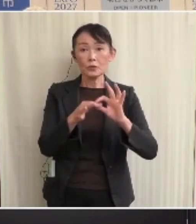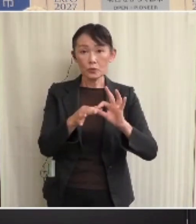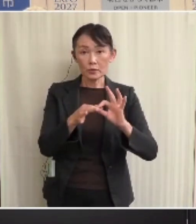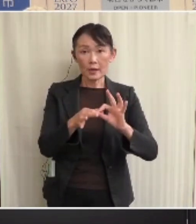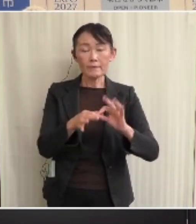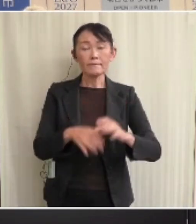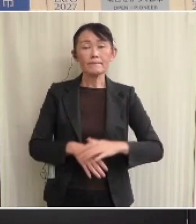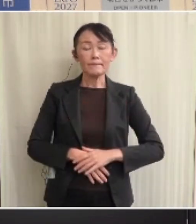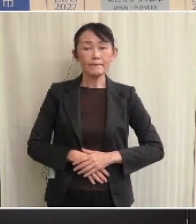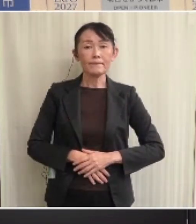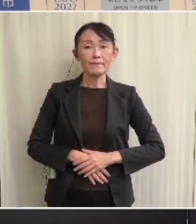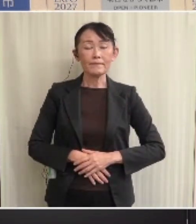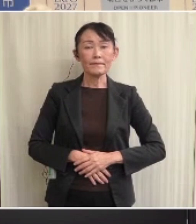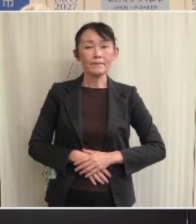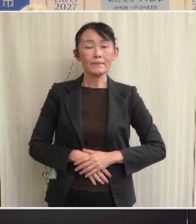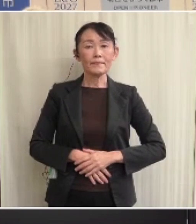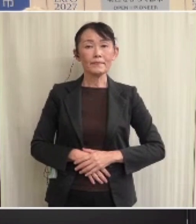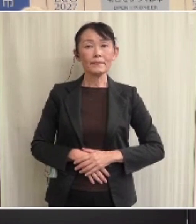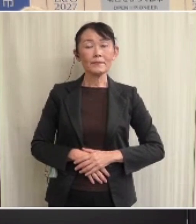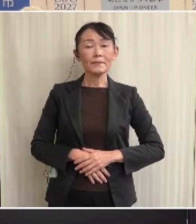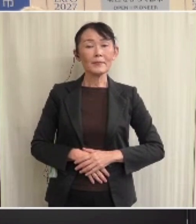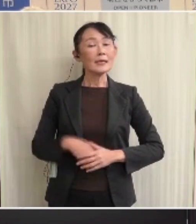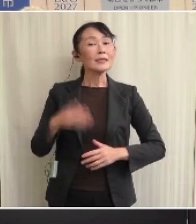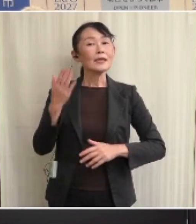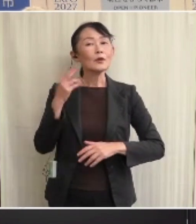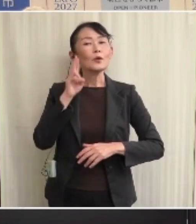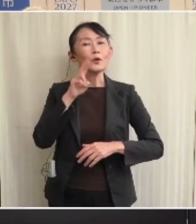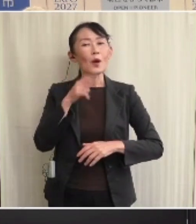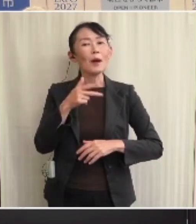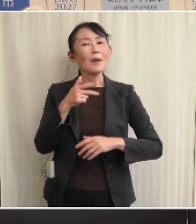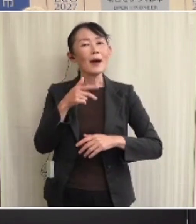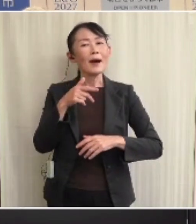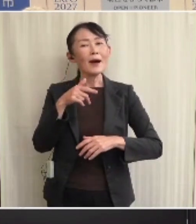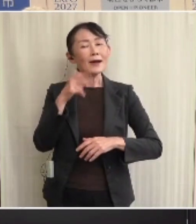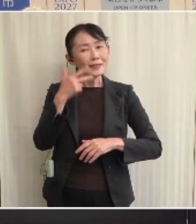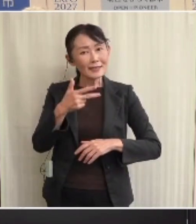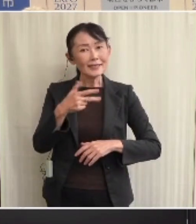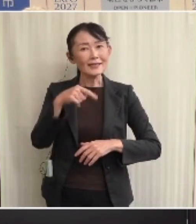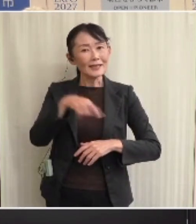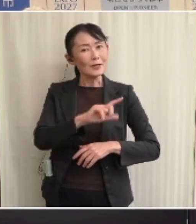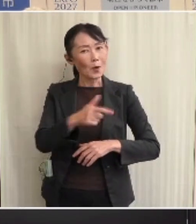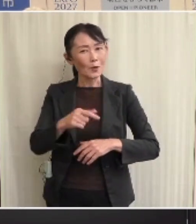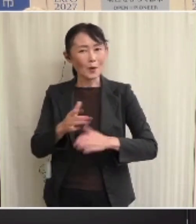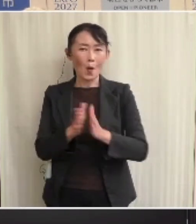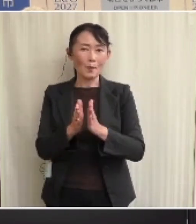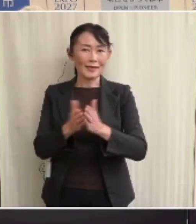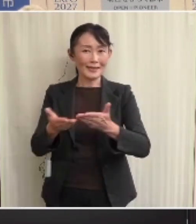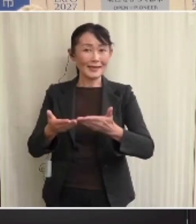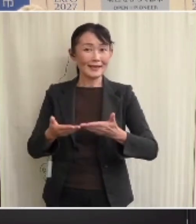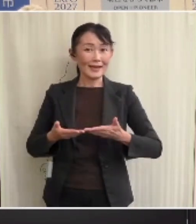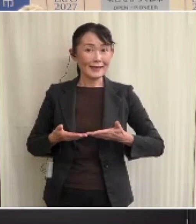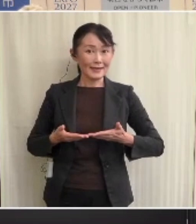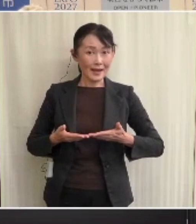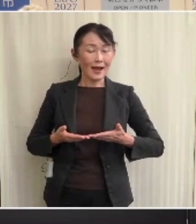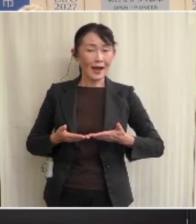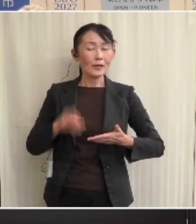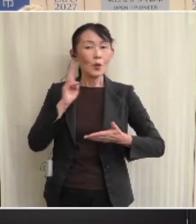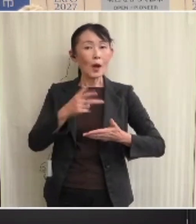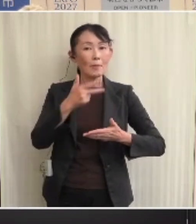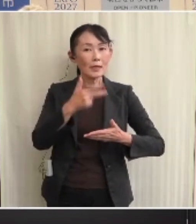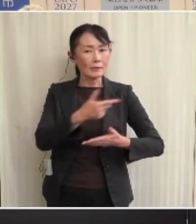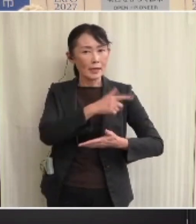どいろいろ横浜のことをお褒めいただいたんですけども、やはりこの町はこういったイベントが開催される都市なん